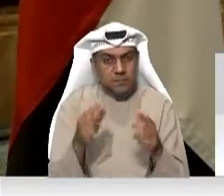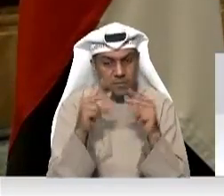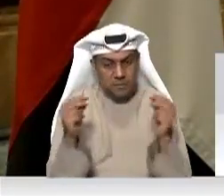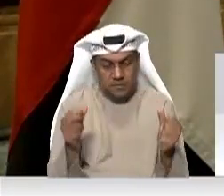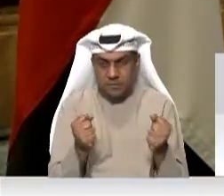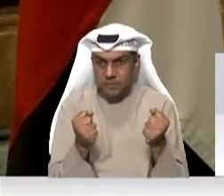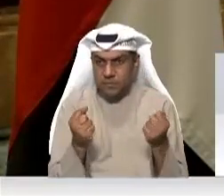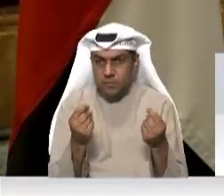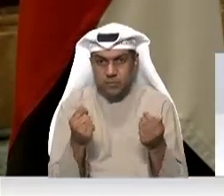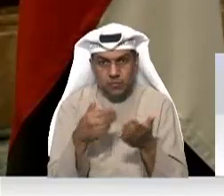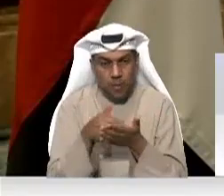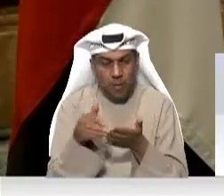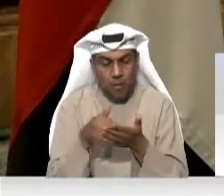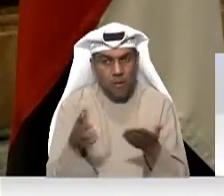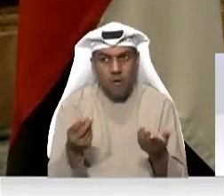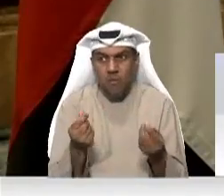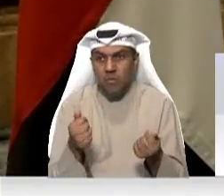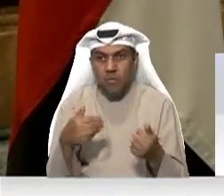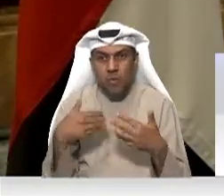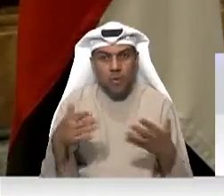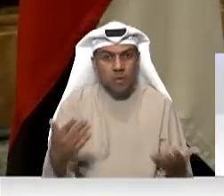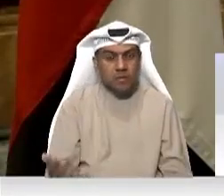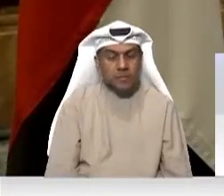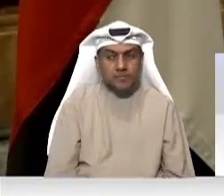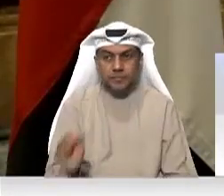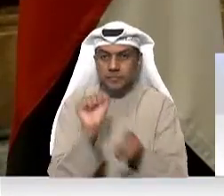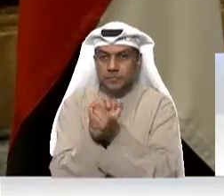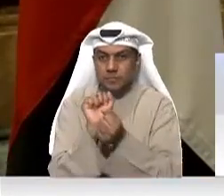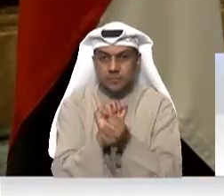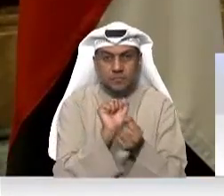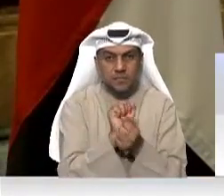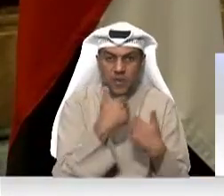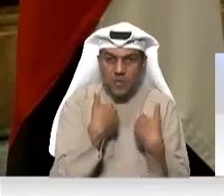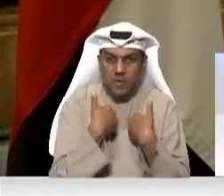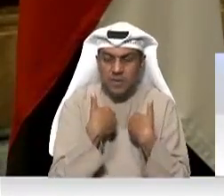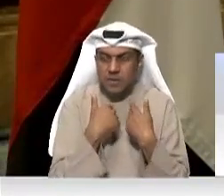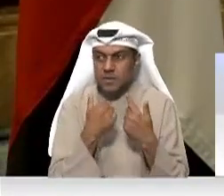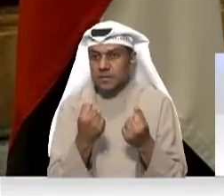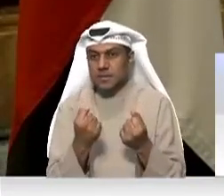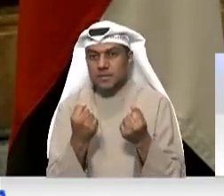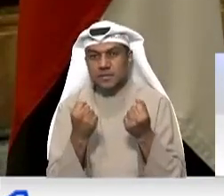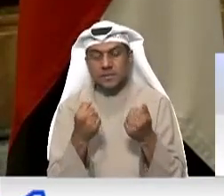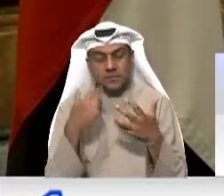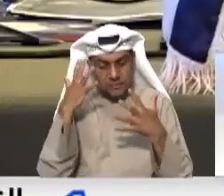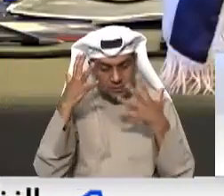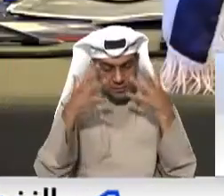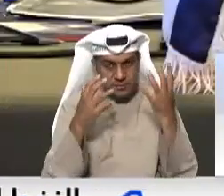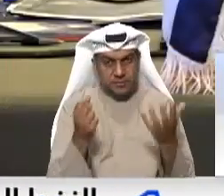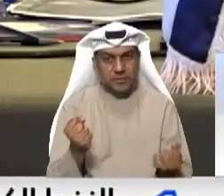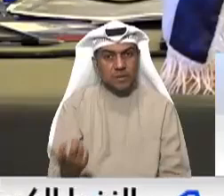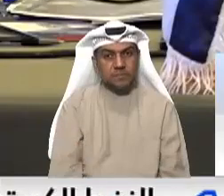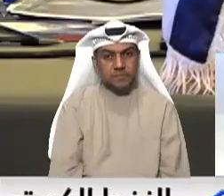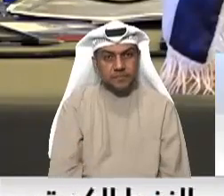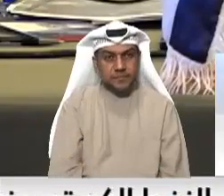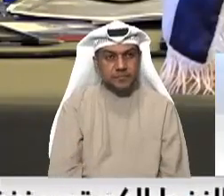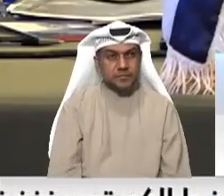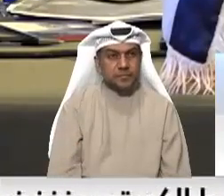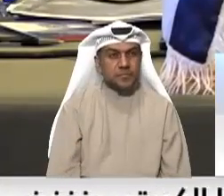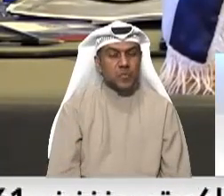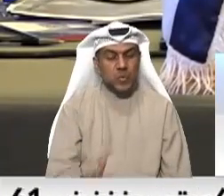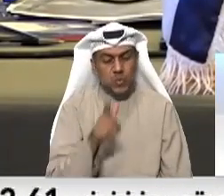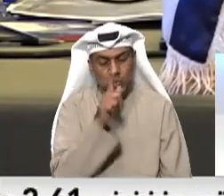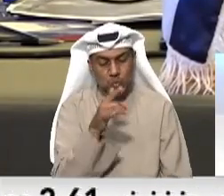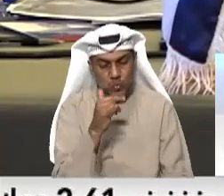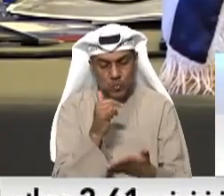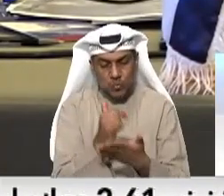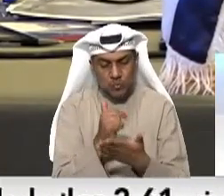لبنان، لأنه هذه الأموال هي التزام على مصرف لبنان تجاه المصارف، وهي التزام على المصارف تجاه المودع. وأكد فتوح أن